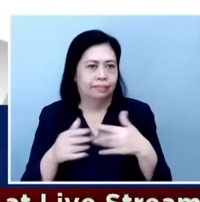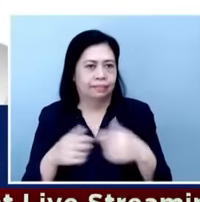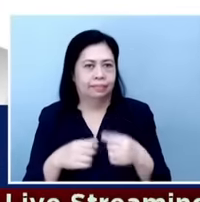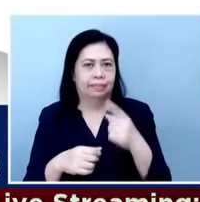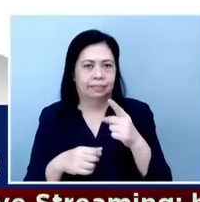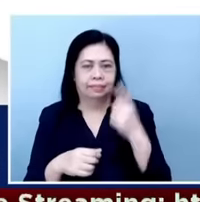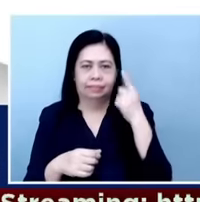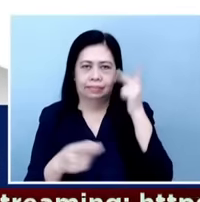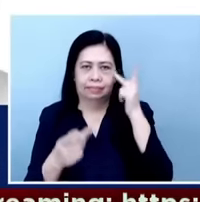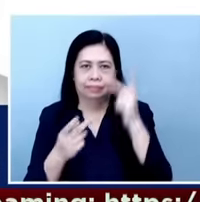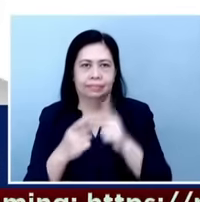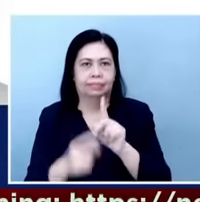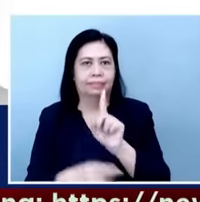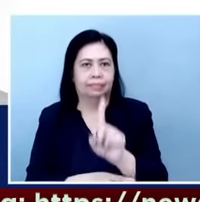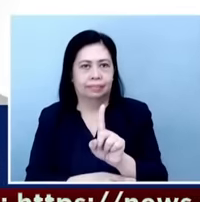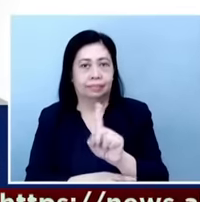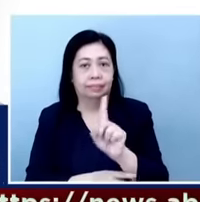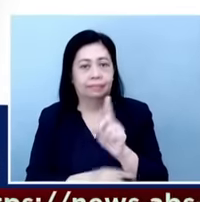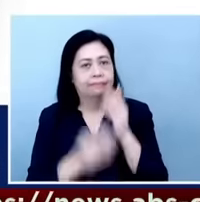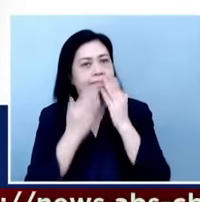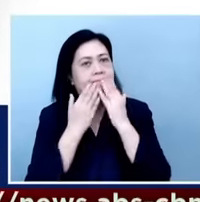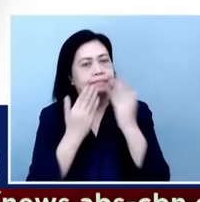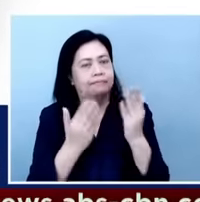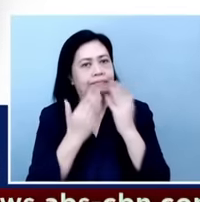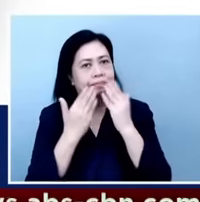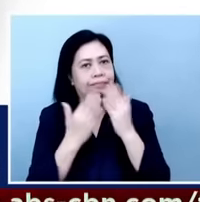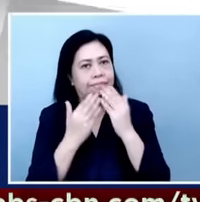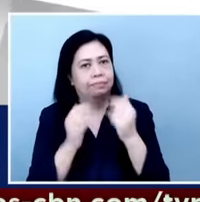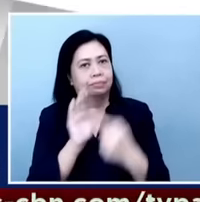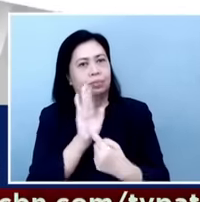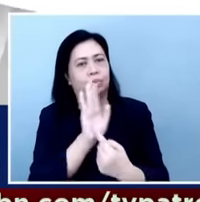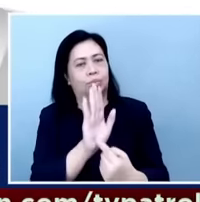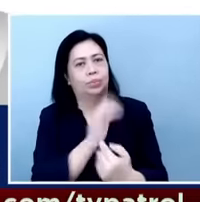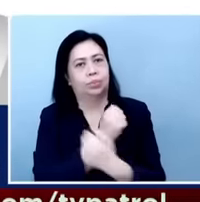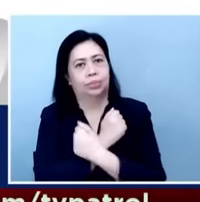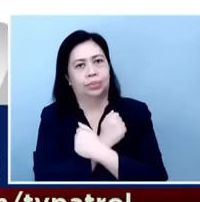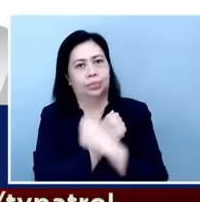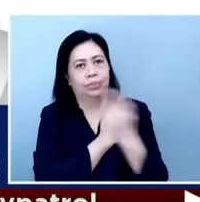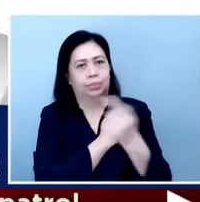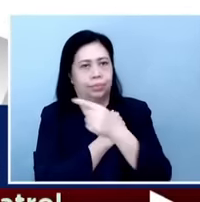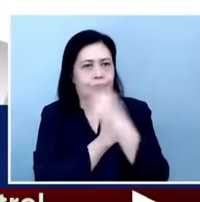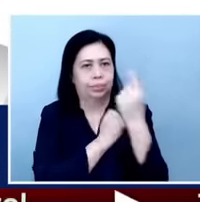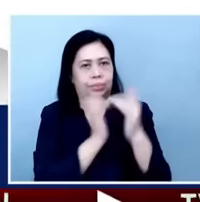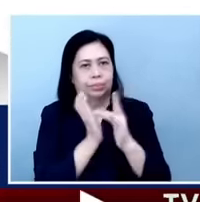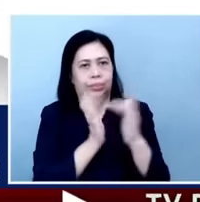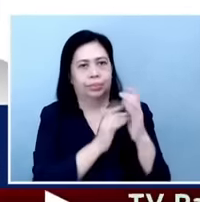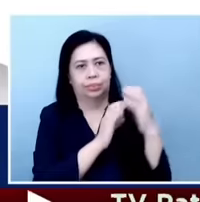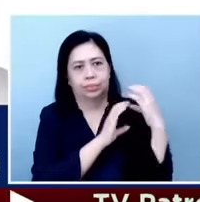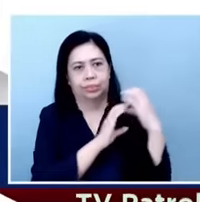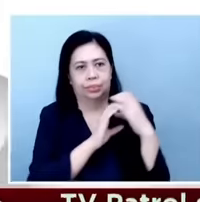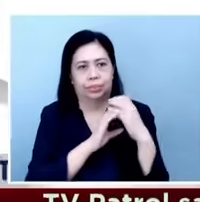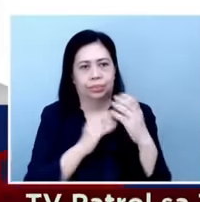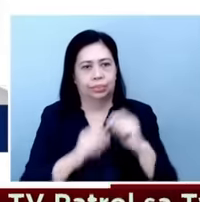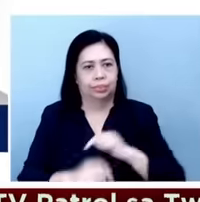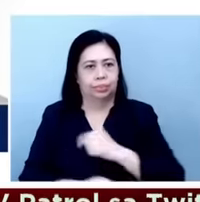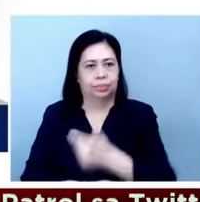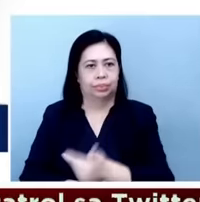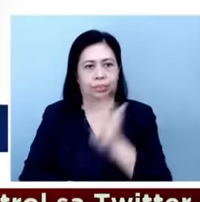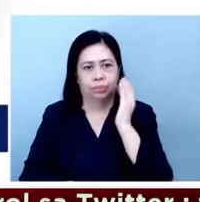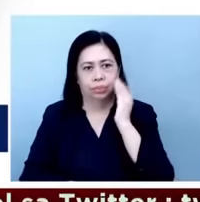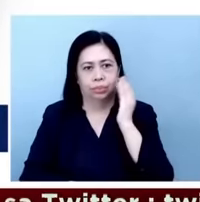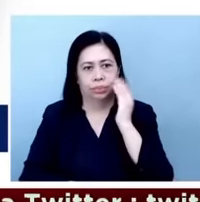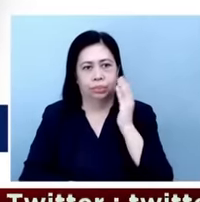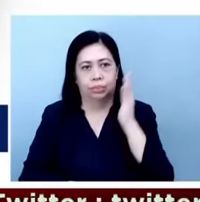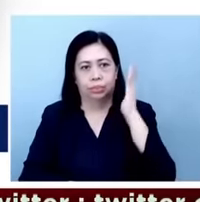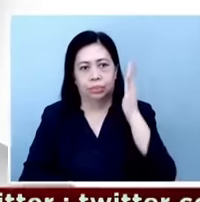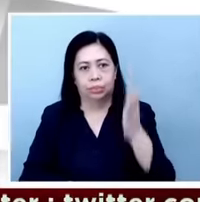kanilang pakay. Ang magpasalamat at magpakita ng pagmamahal sa Poon. Gusto ko lang isalin sa kanila para malaman din nila na in the